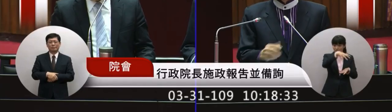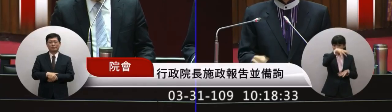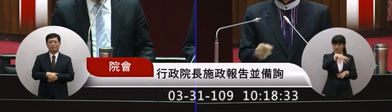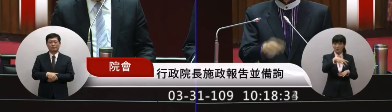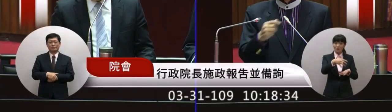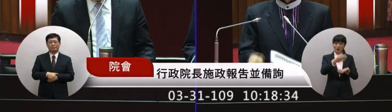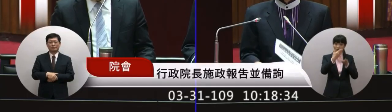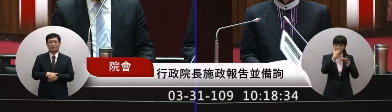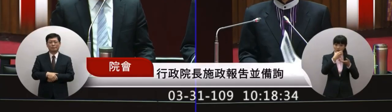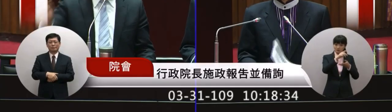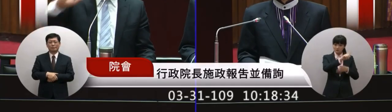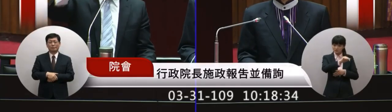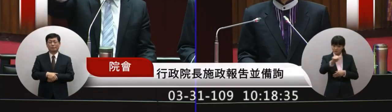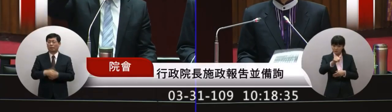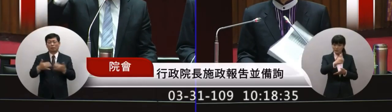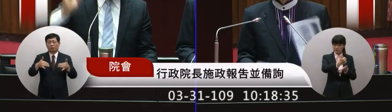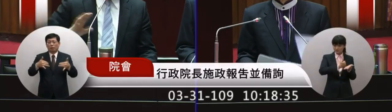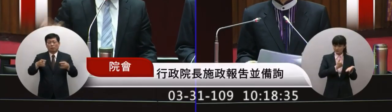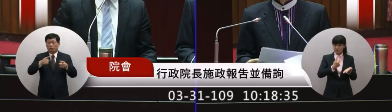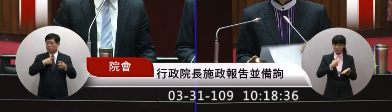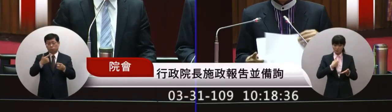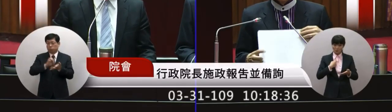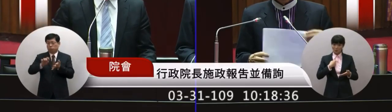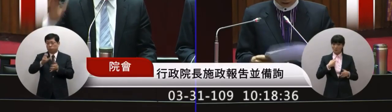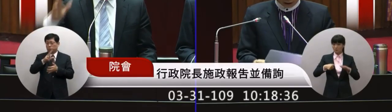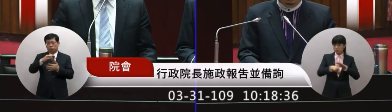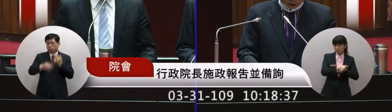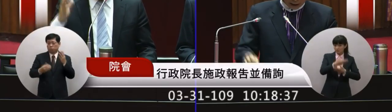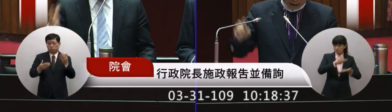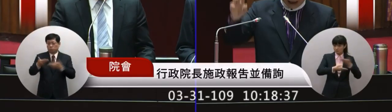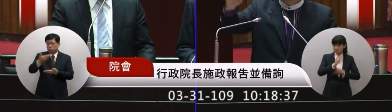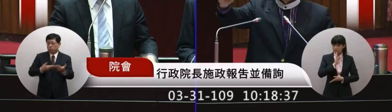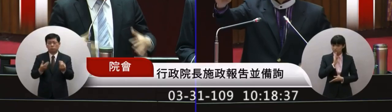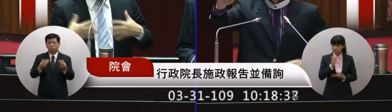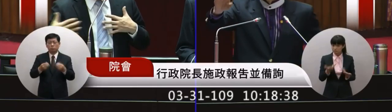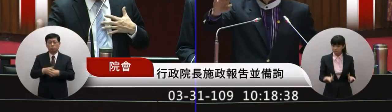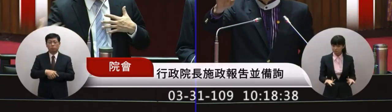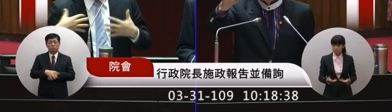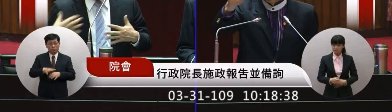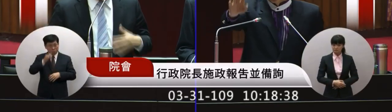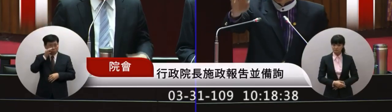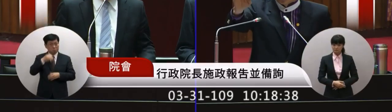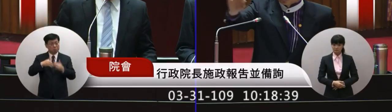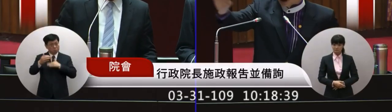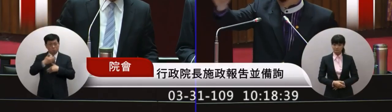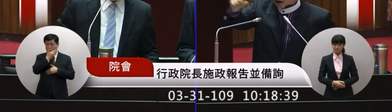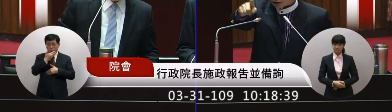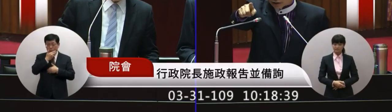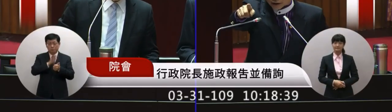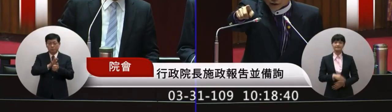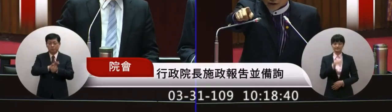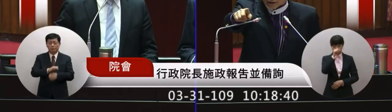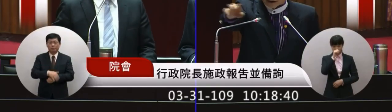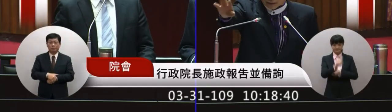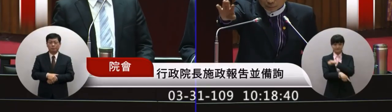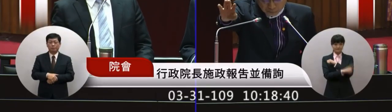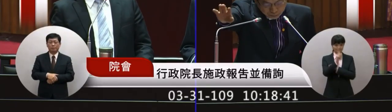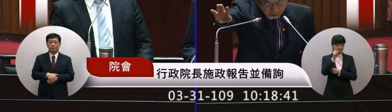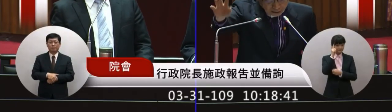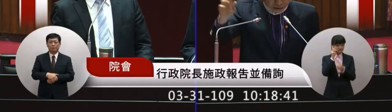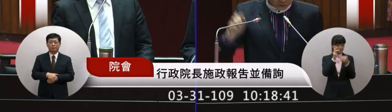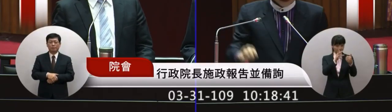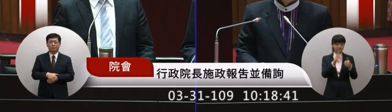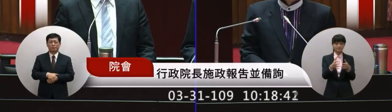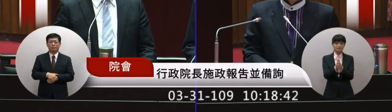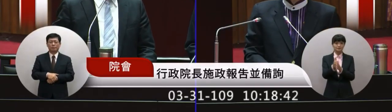够开才能够加入？ 无啦无啦，人无用安尼做条件，都大家在 好 看安怎互利互惠。 最后一个问题，请教院长，